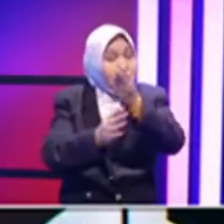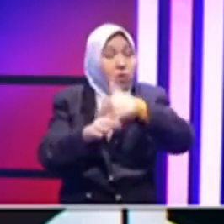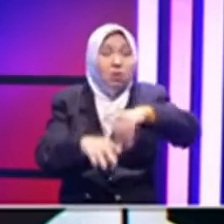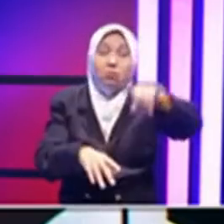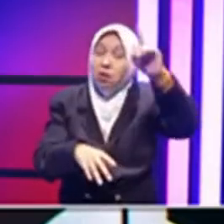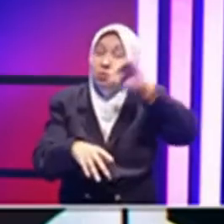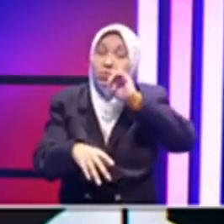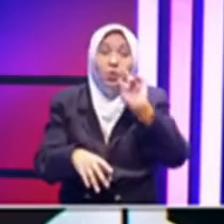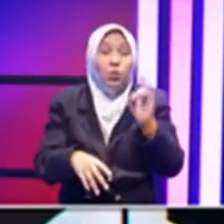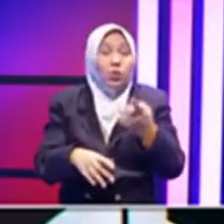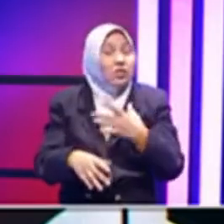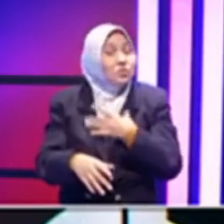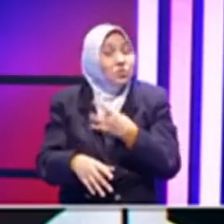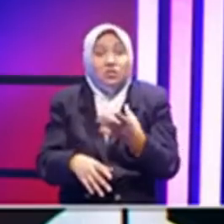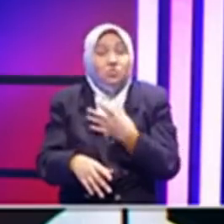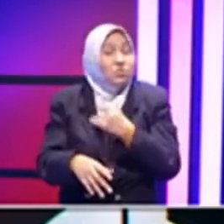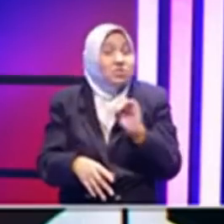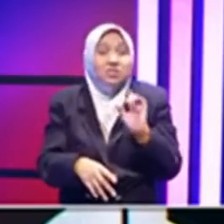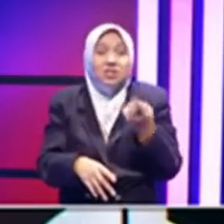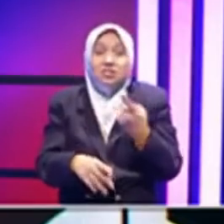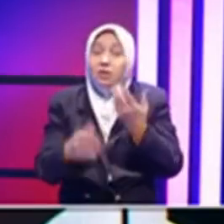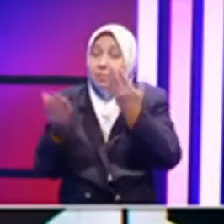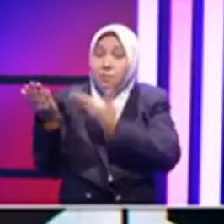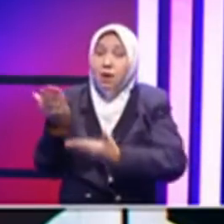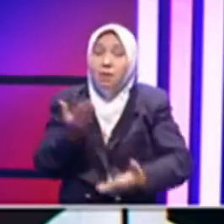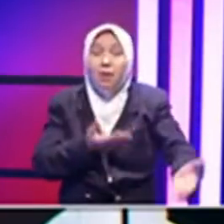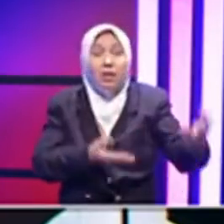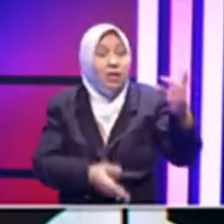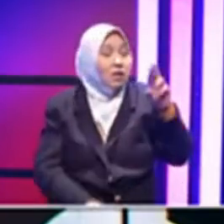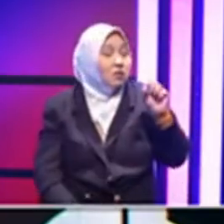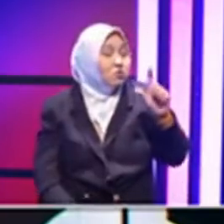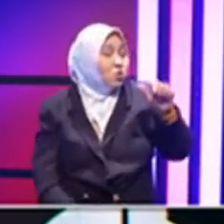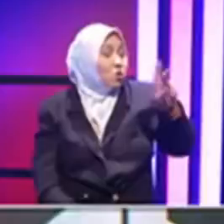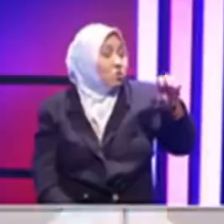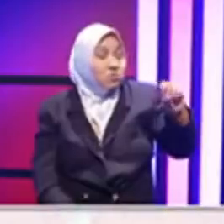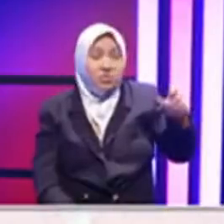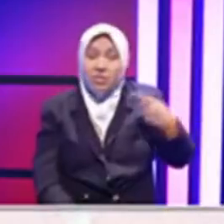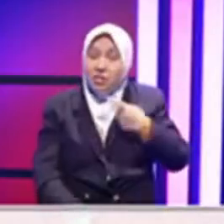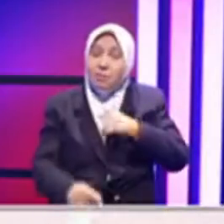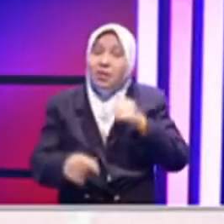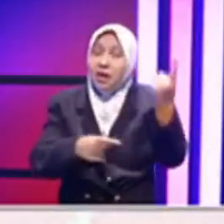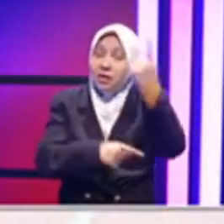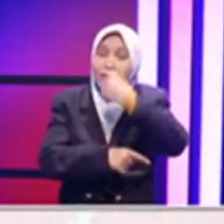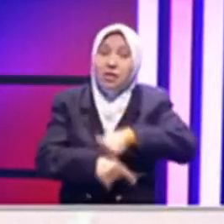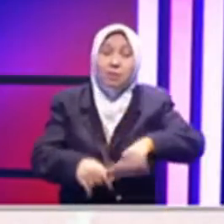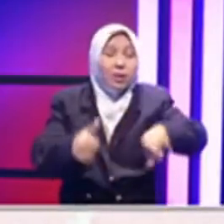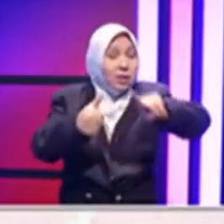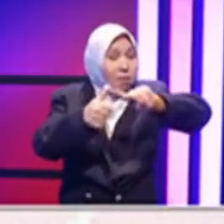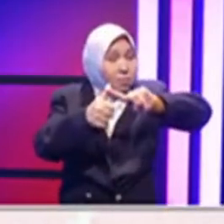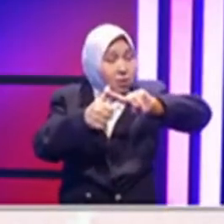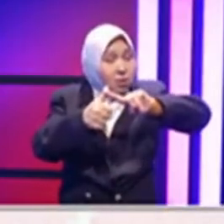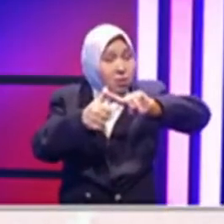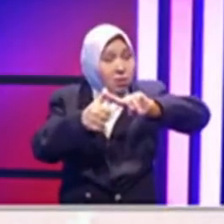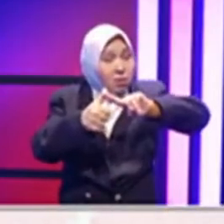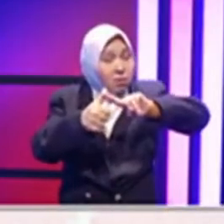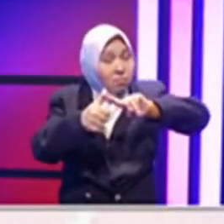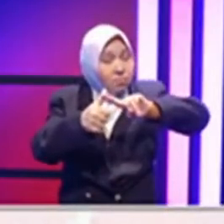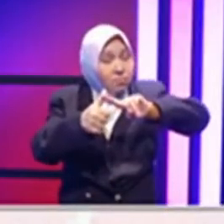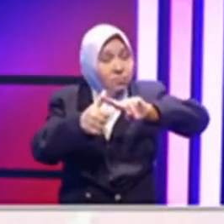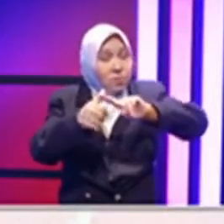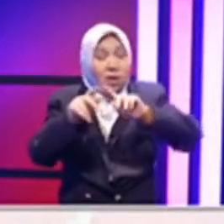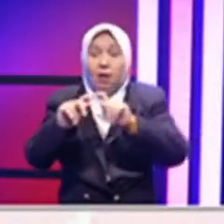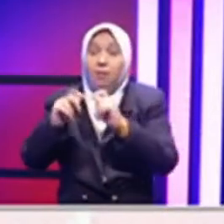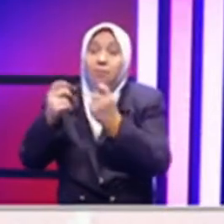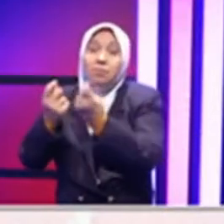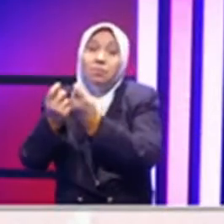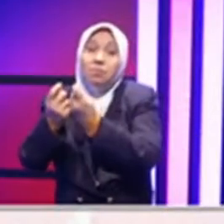bersuka sukaan semata-mata. Membawa pada resolusi kita pada hari ini, kita saksikan, iaitu yang pertama, jangan palsukan kebenaran